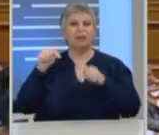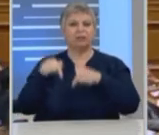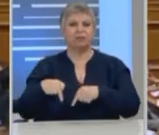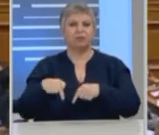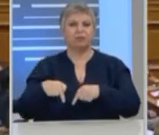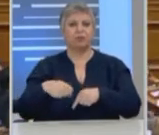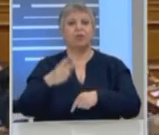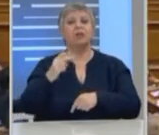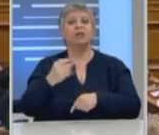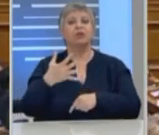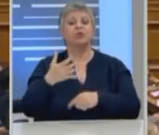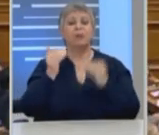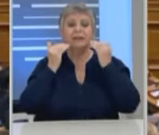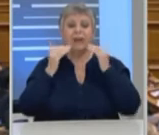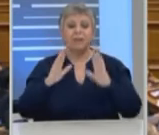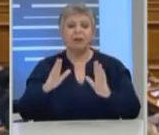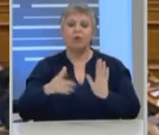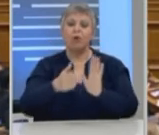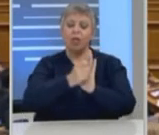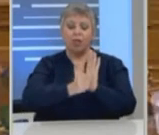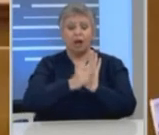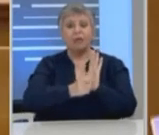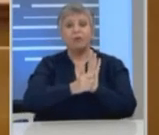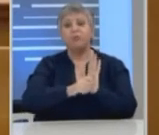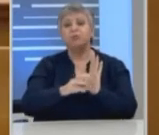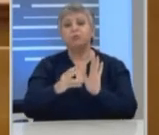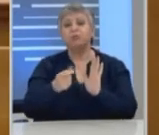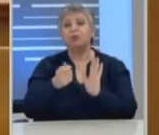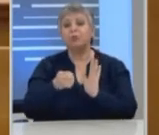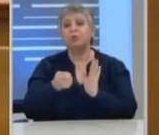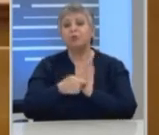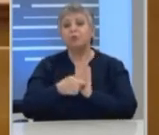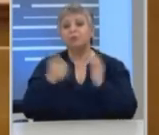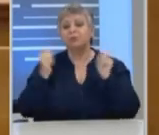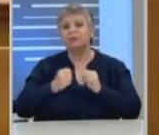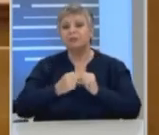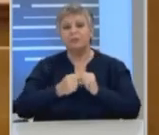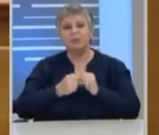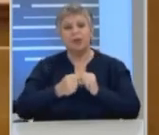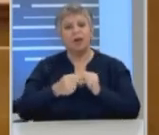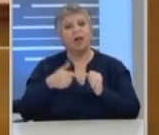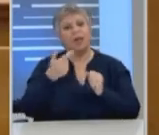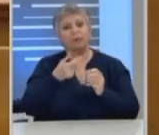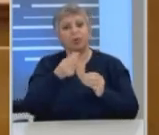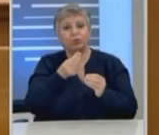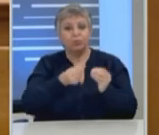25/5. Πόσο θα πληρώσουμε το υπερμνημόνιο Τσίπρα. Από τότε. Και φυσικά